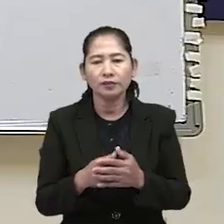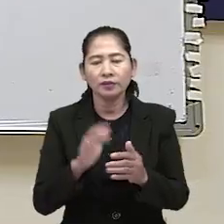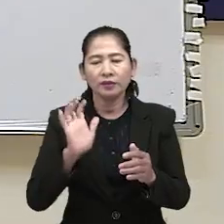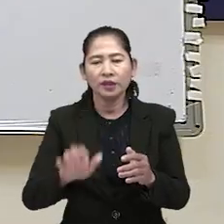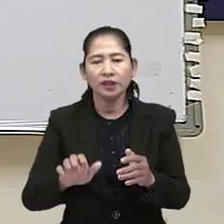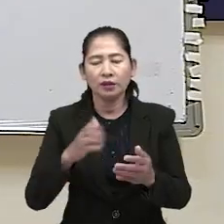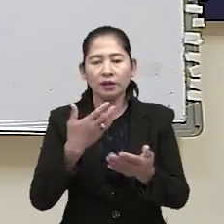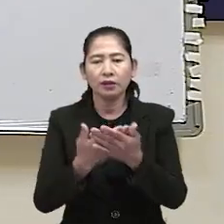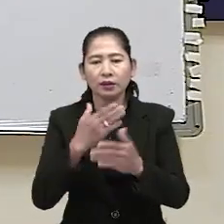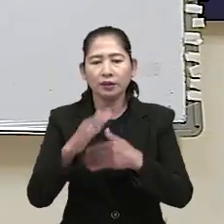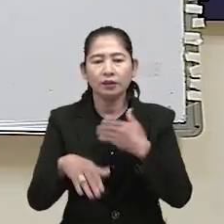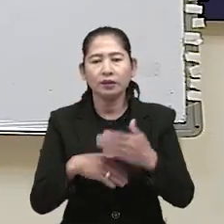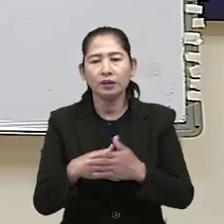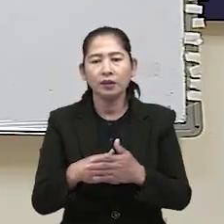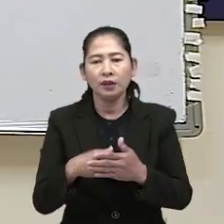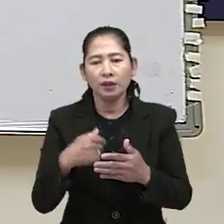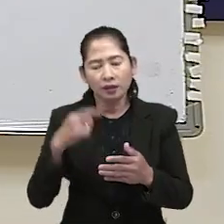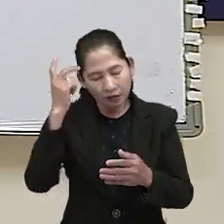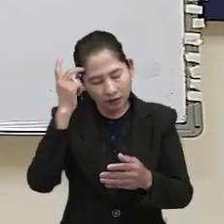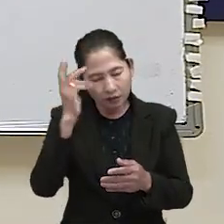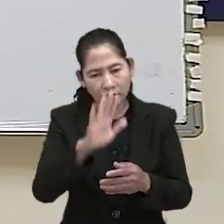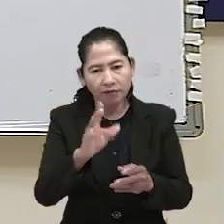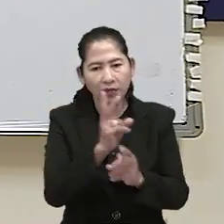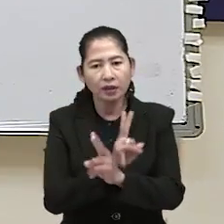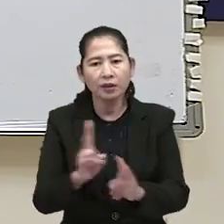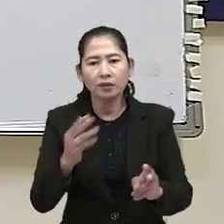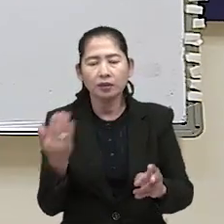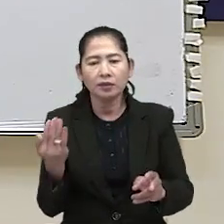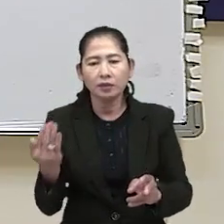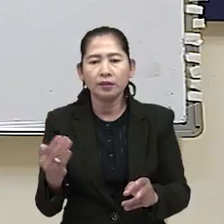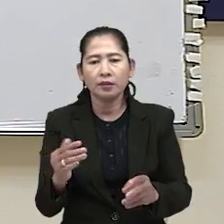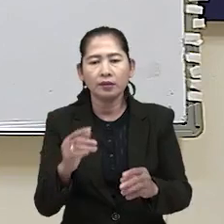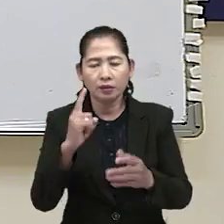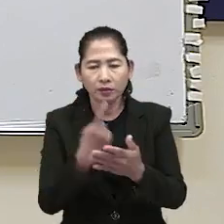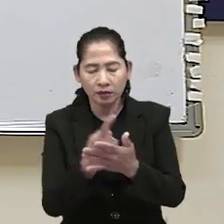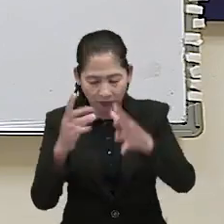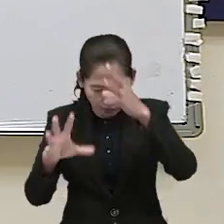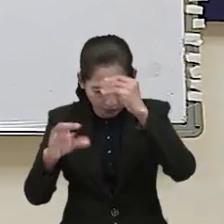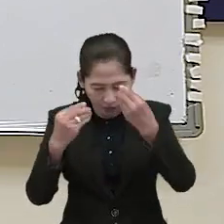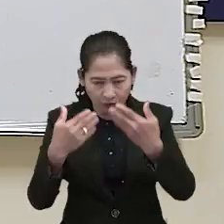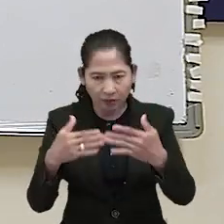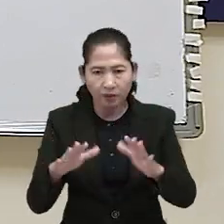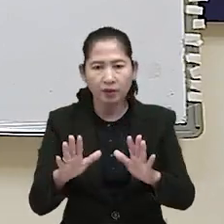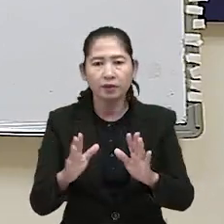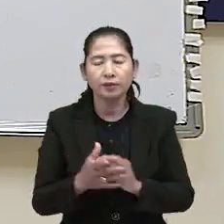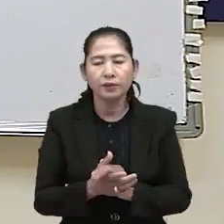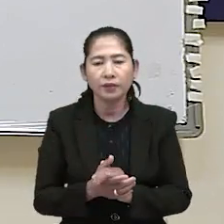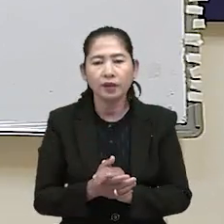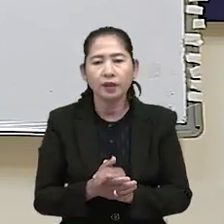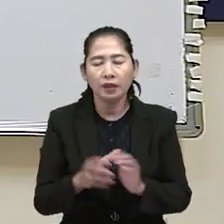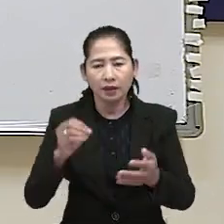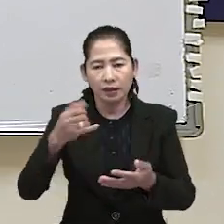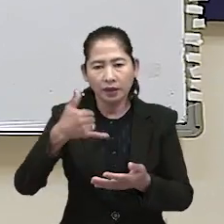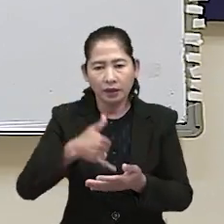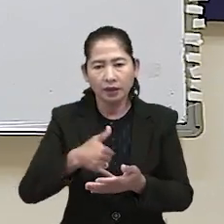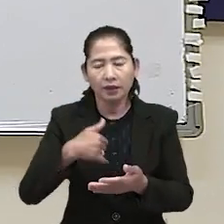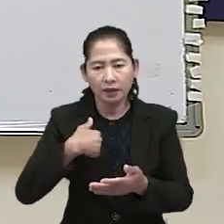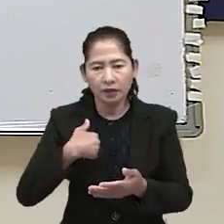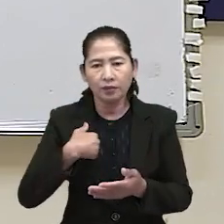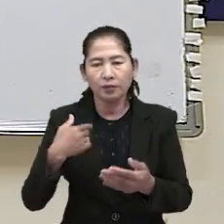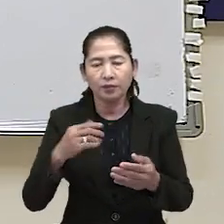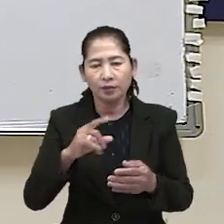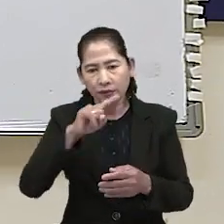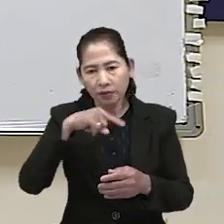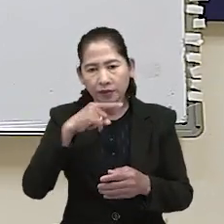chà, ở con trai tặng áo khnhi con, chẳng này cứ cất tha con bàn triêm xong bà đẹp sắc xa, xem rạp cho đôm điên chùm này cứ hài hài, nè con á, chẳng thằng ngày nấy, nè cứ